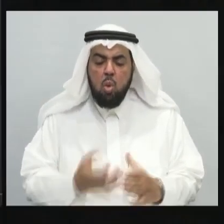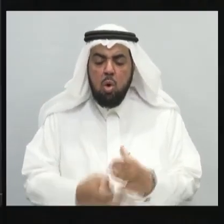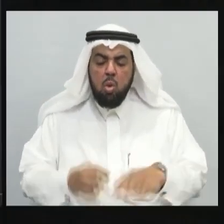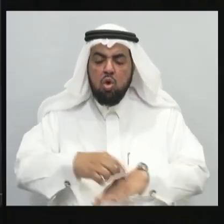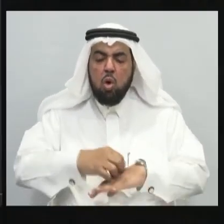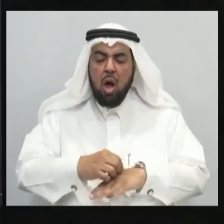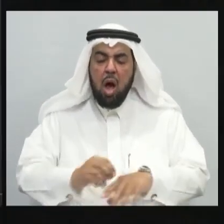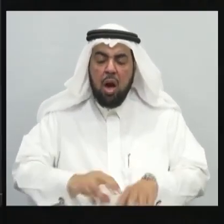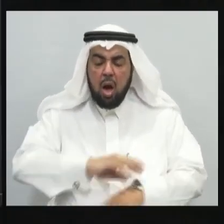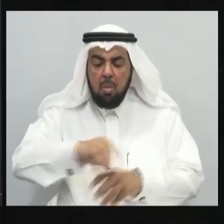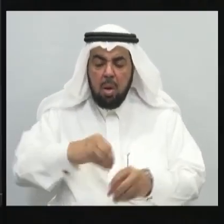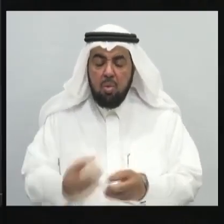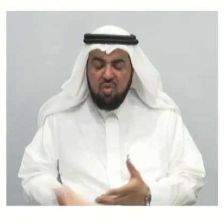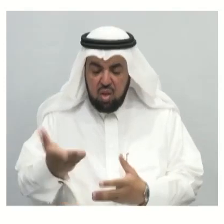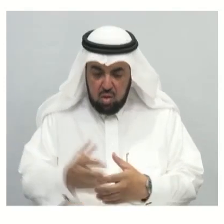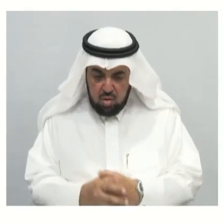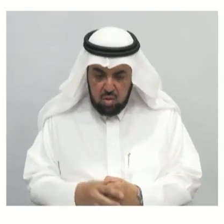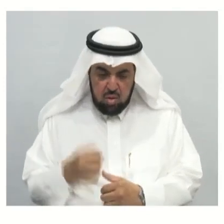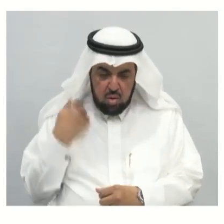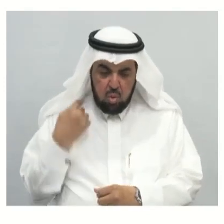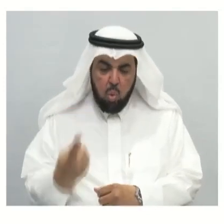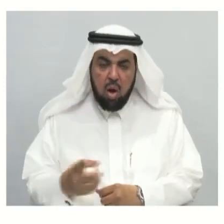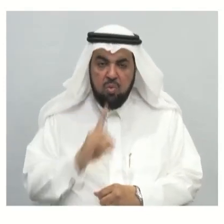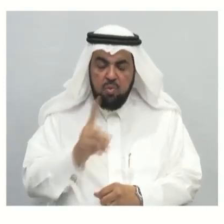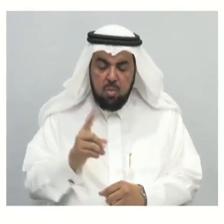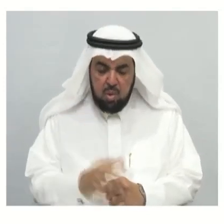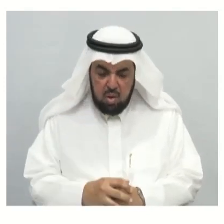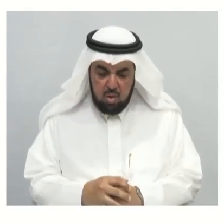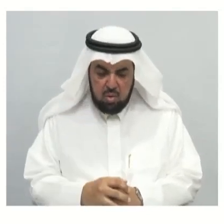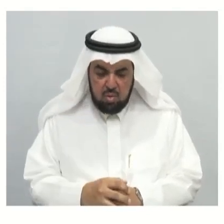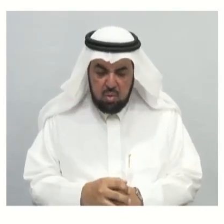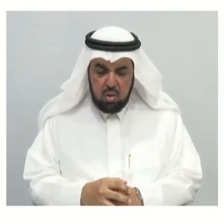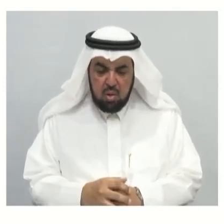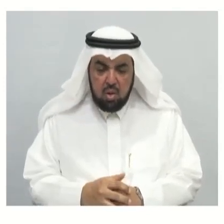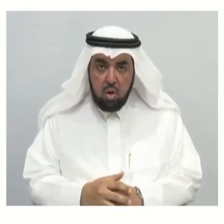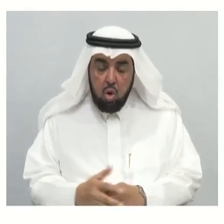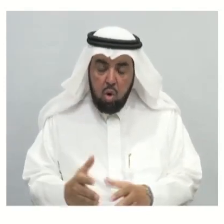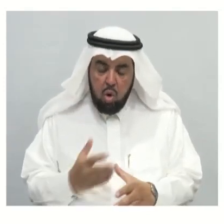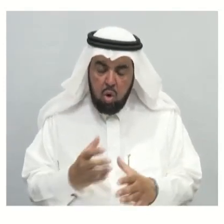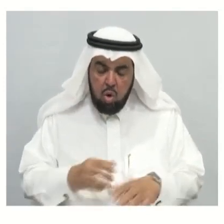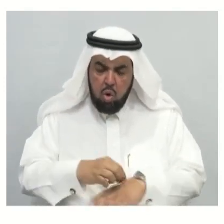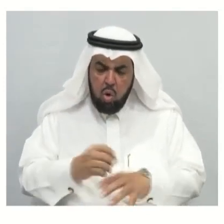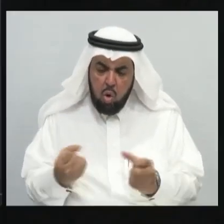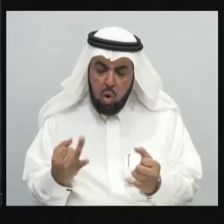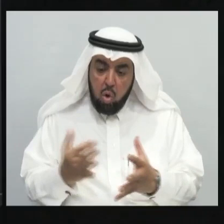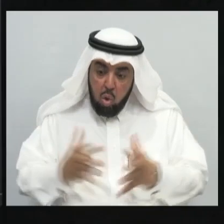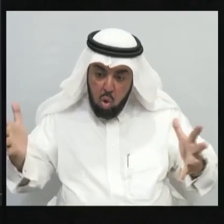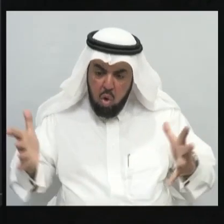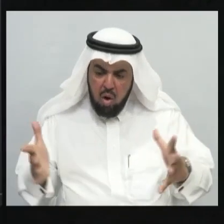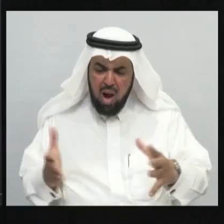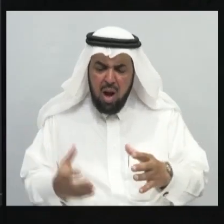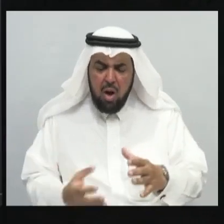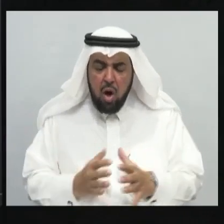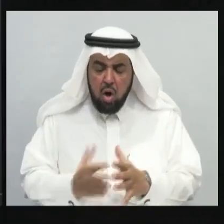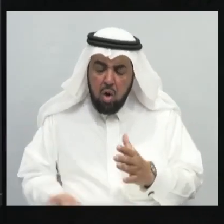في الصين احسنتم رائعين 1% رغم العدد السكاني الهائل